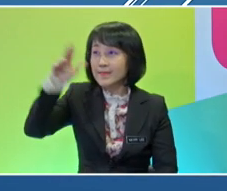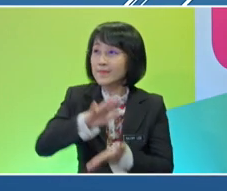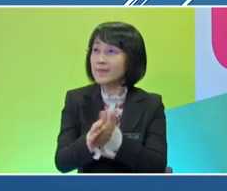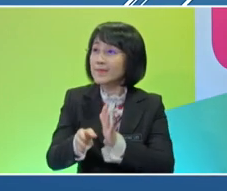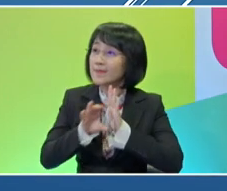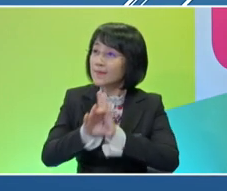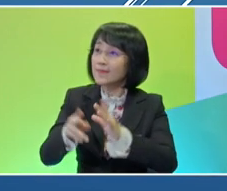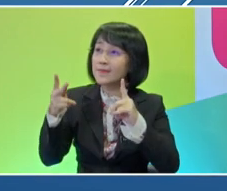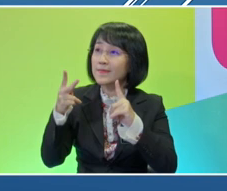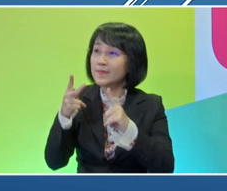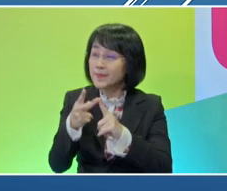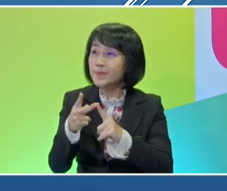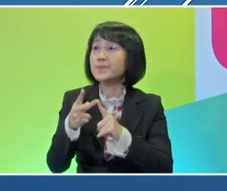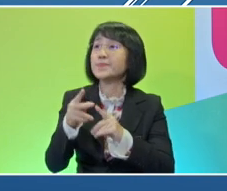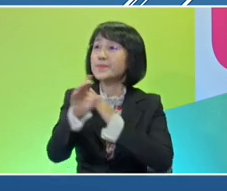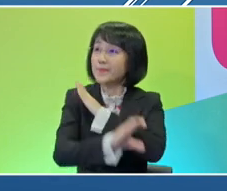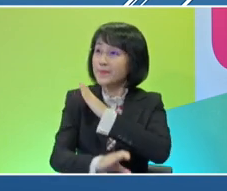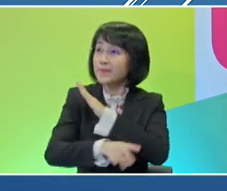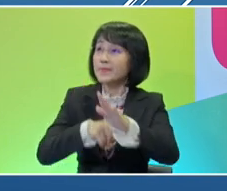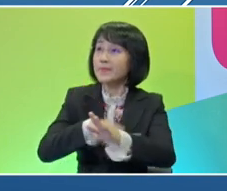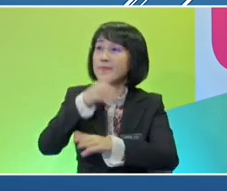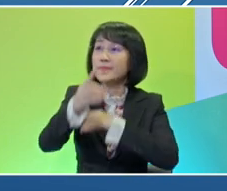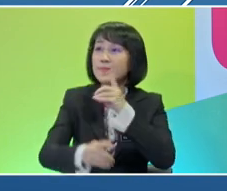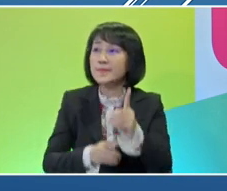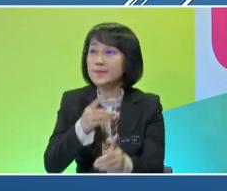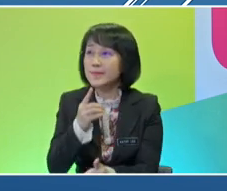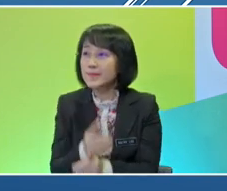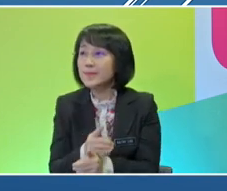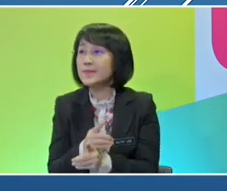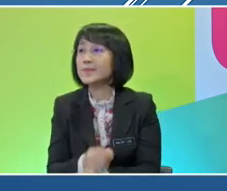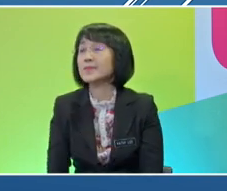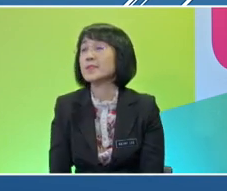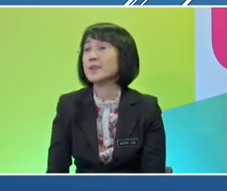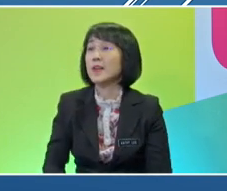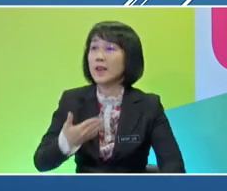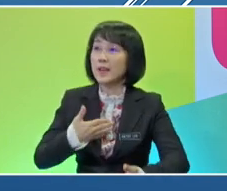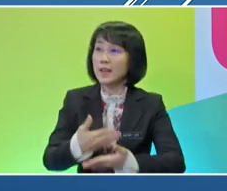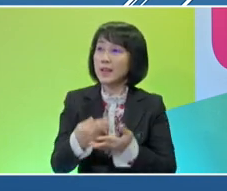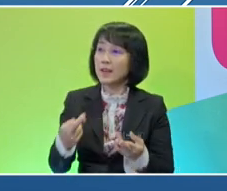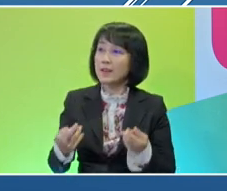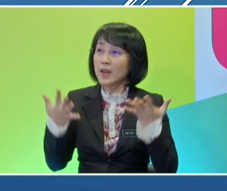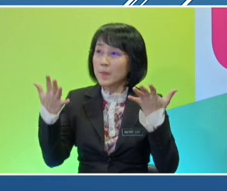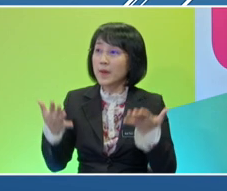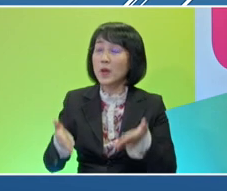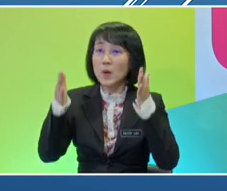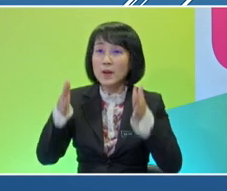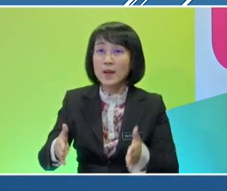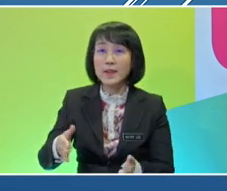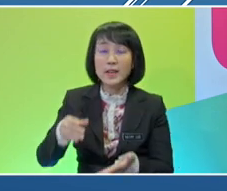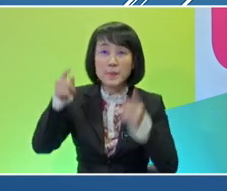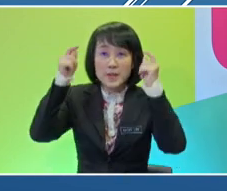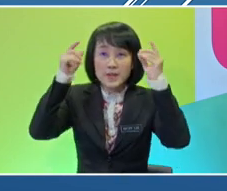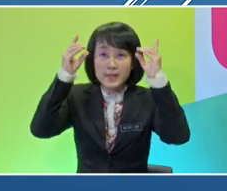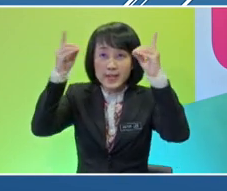hingga hari ini melahirkan ramai sarjana seperti dong Jong su179 104 sebelum masehi